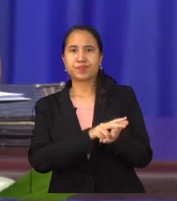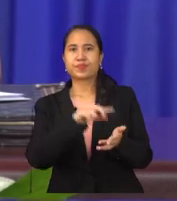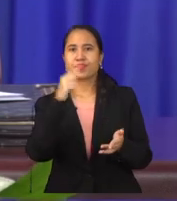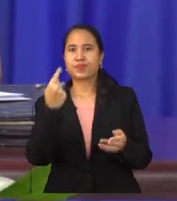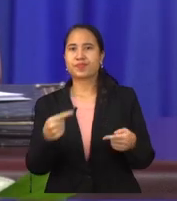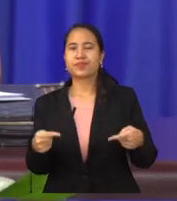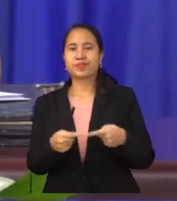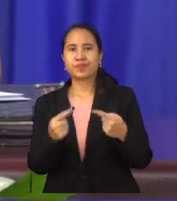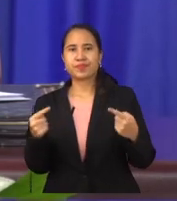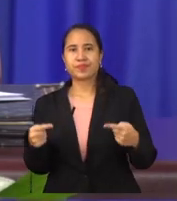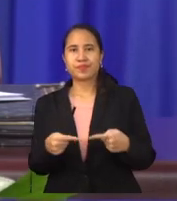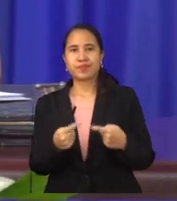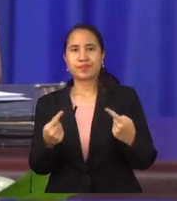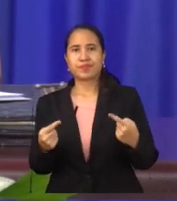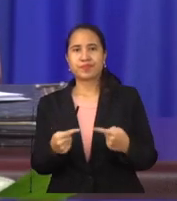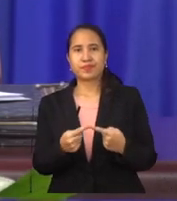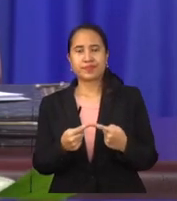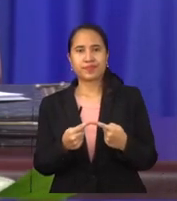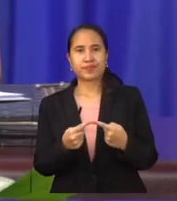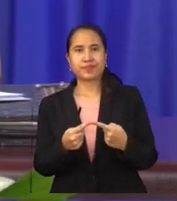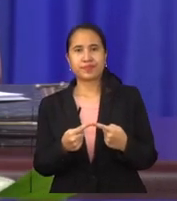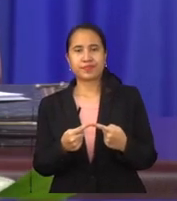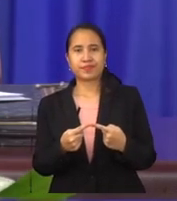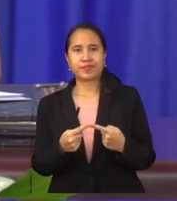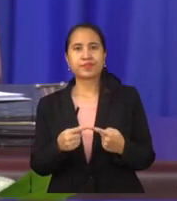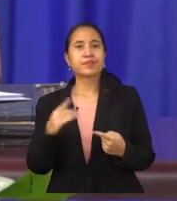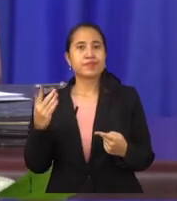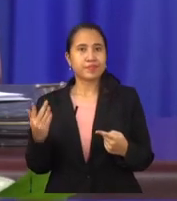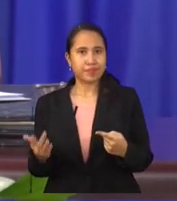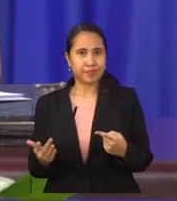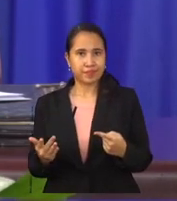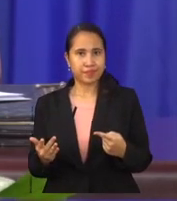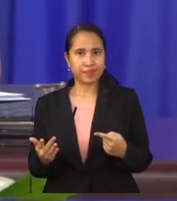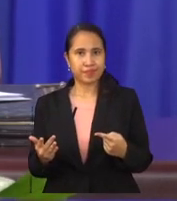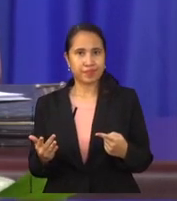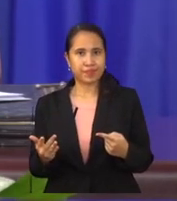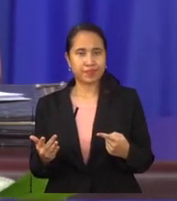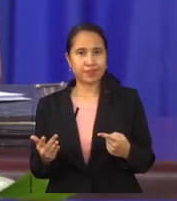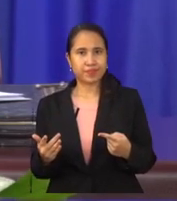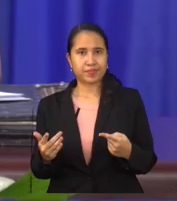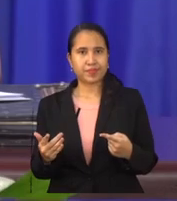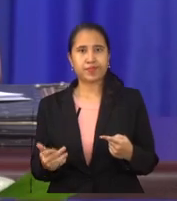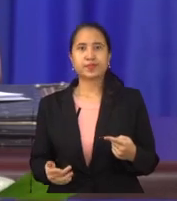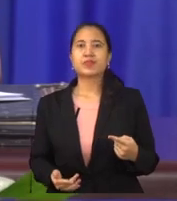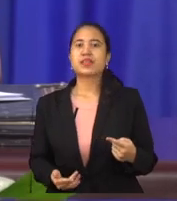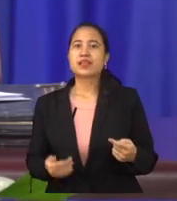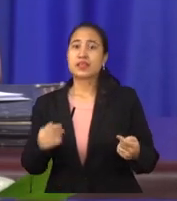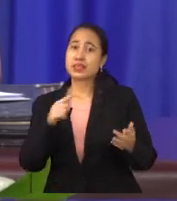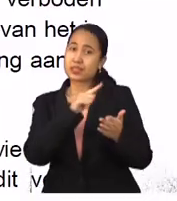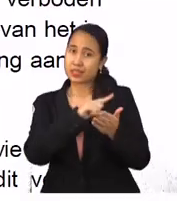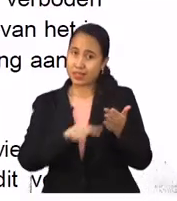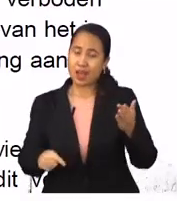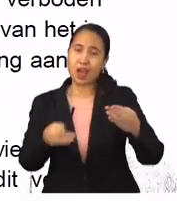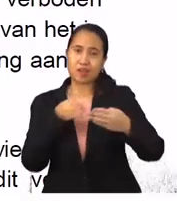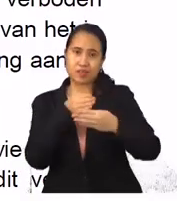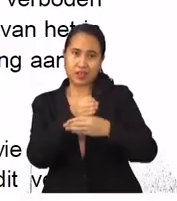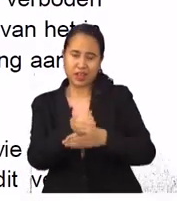inmenging in zaken die reeds bij de rechter aanhangig zijn, maar heeft voor zover het betreft strafrechtelijke onderzoeken